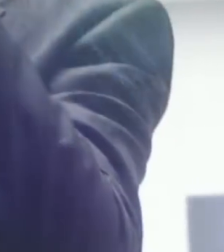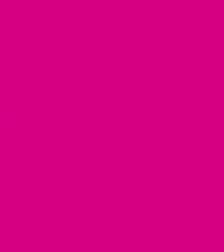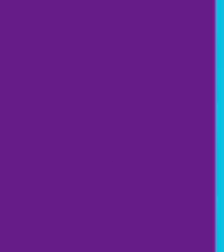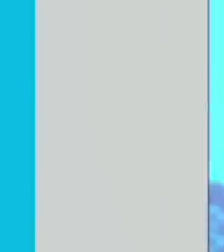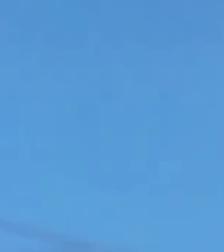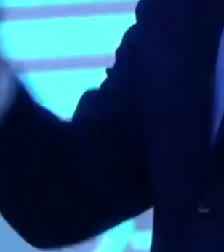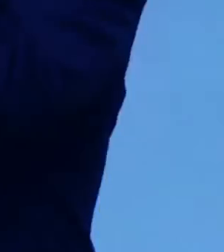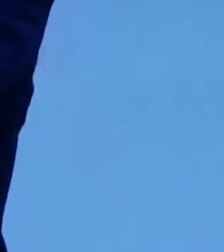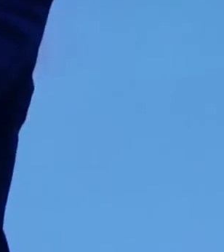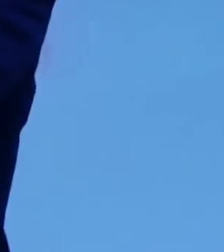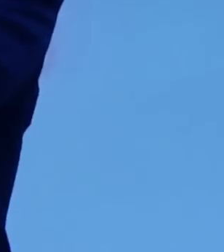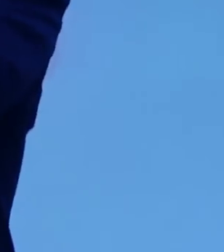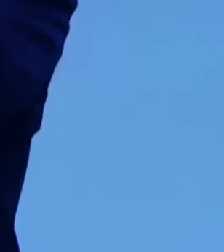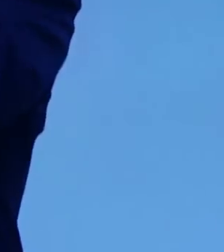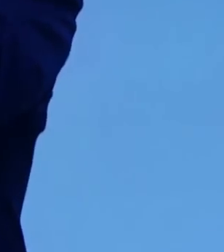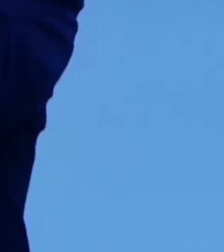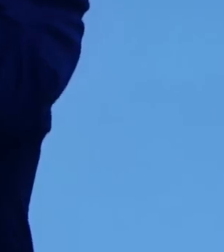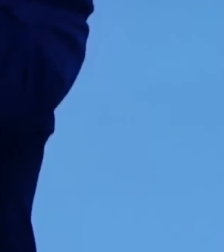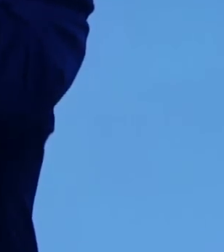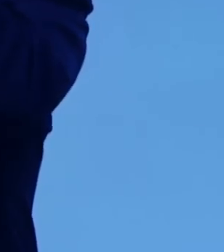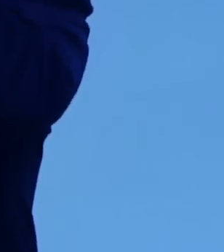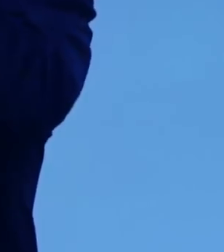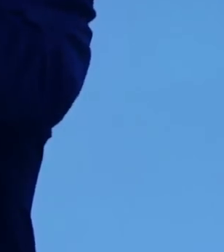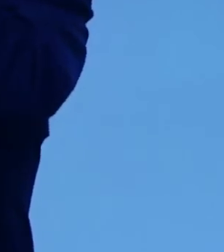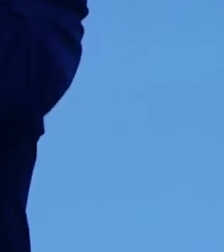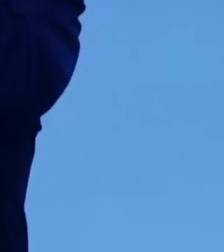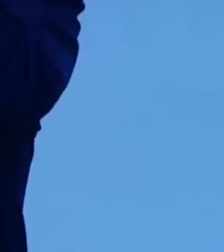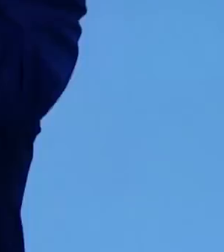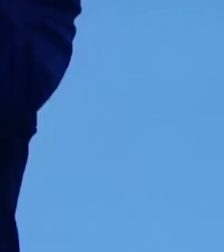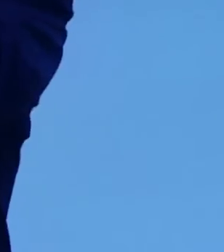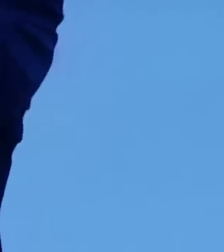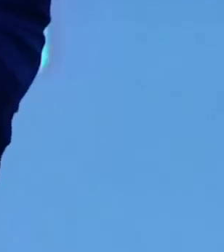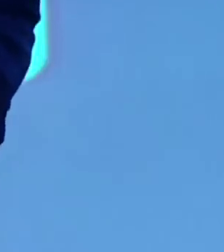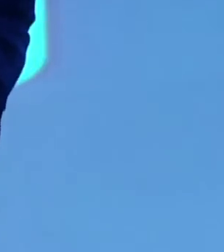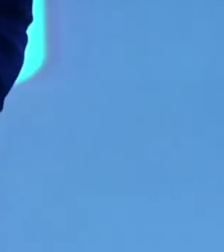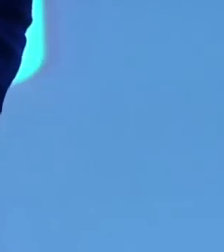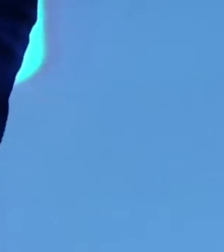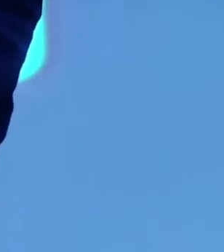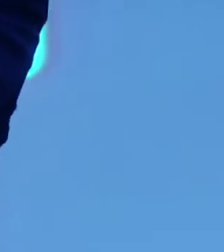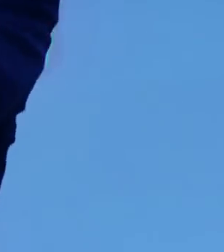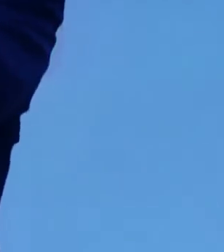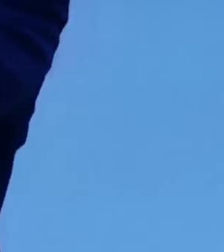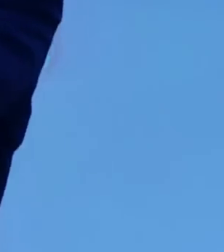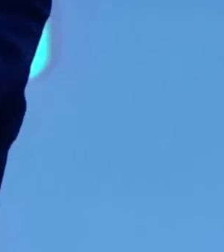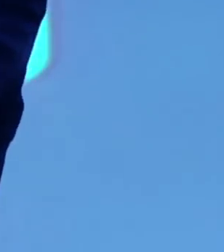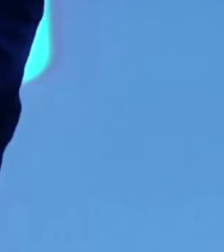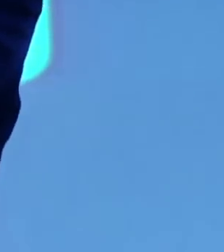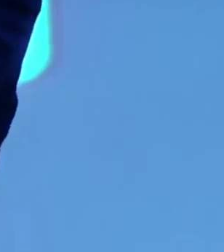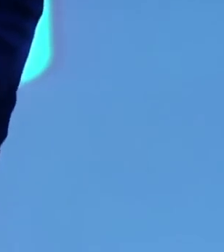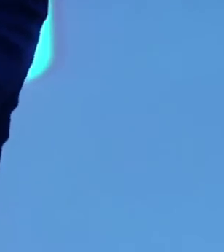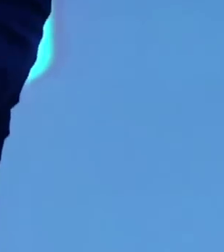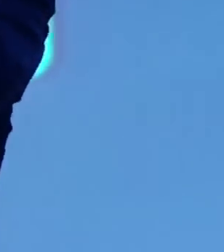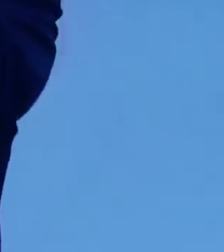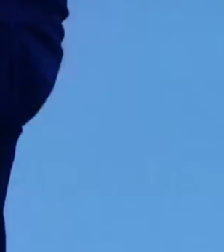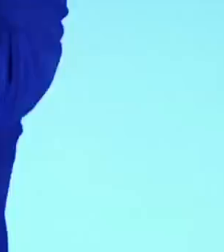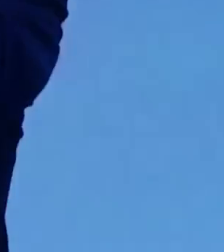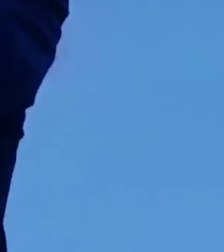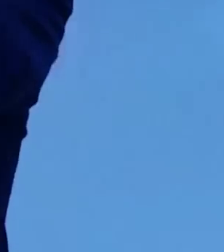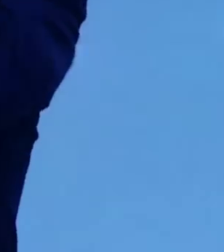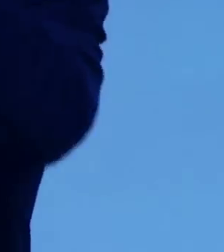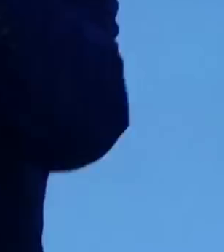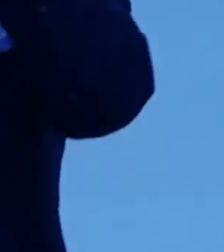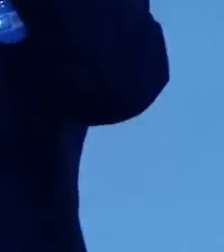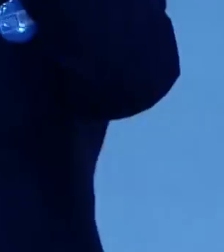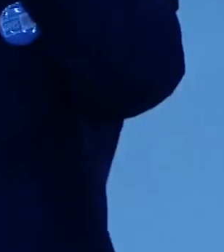않겠습니까 권력을 함께 나누고 공유하고 연하는 것 그래서 깨끗한 정치하는 것 바로 바른